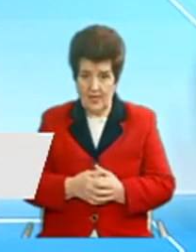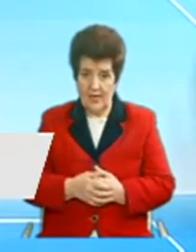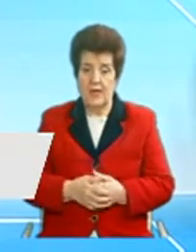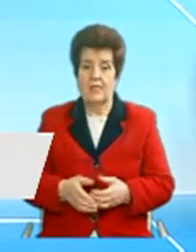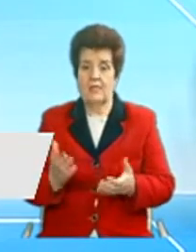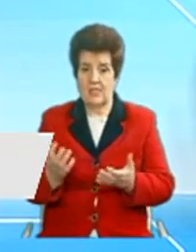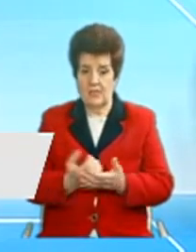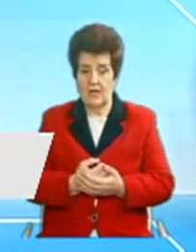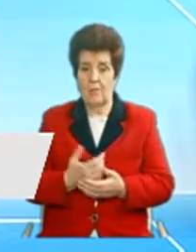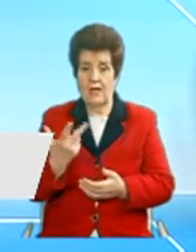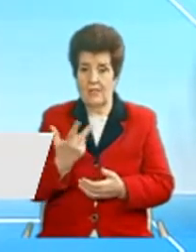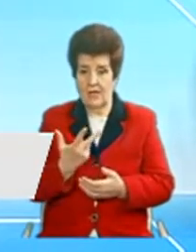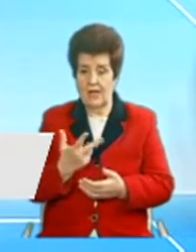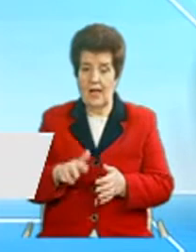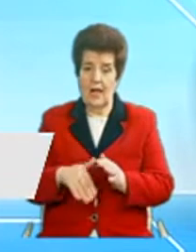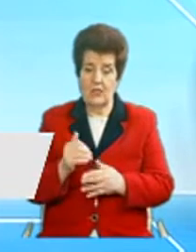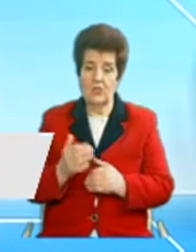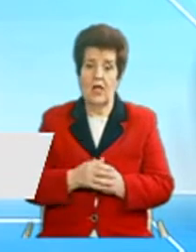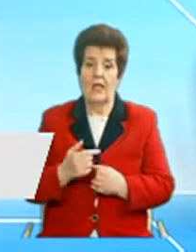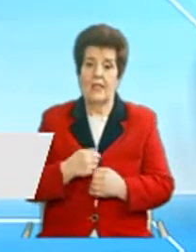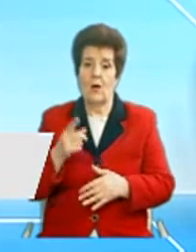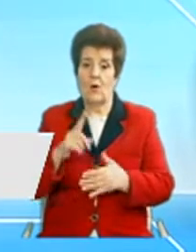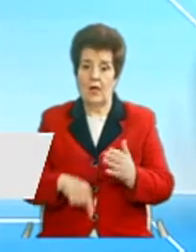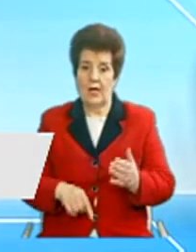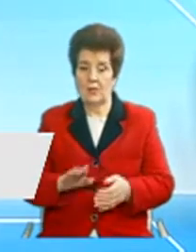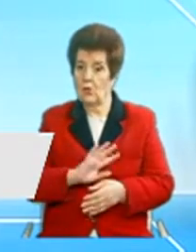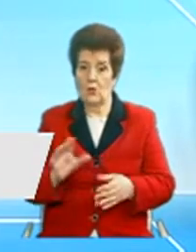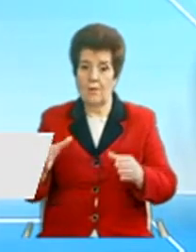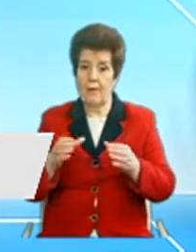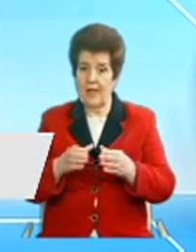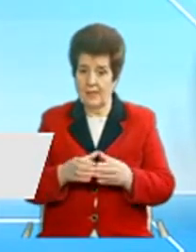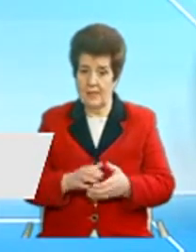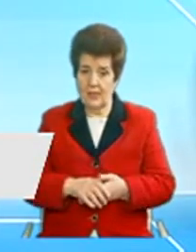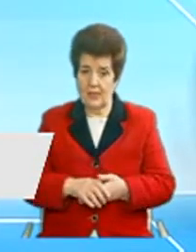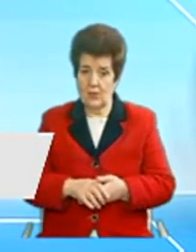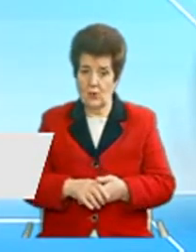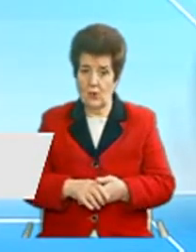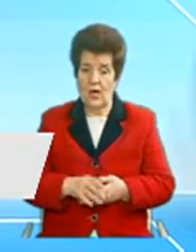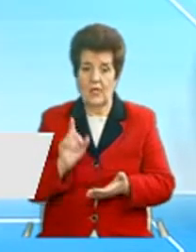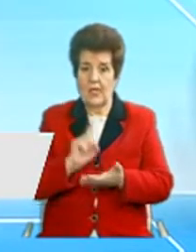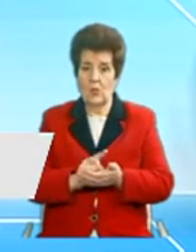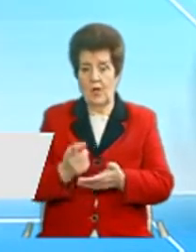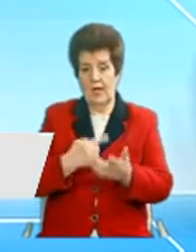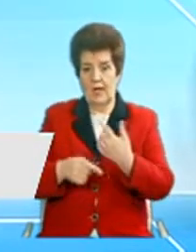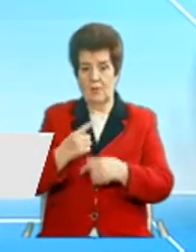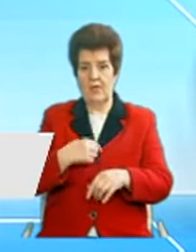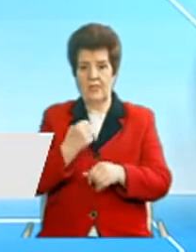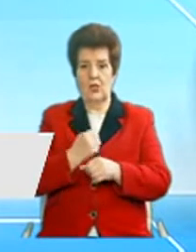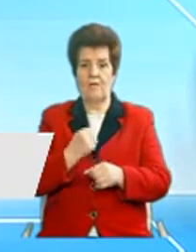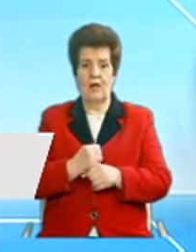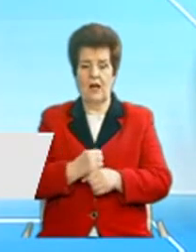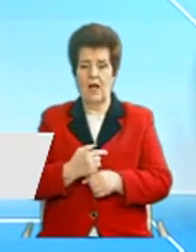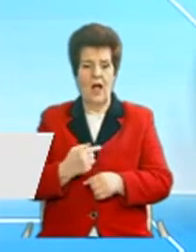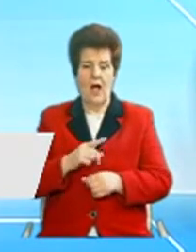câștigăm acele alegeri. Eu cred că, dar nu suntem partidul care să cerem datoria înapoi, cum o fac alții. Nu asta